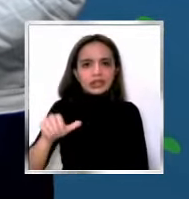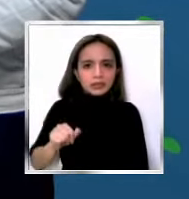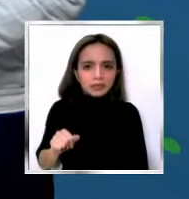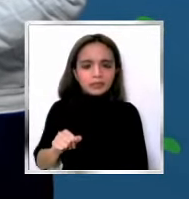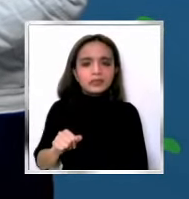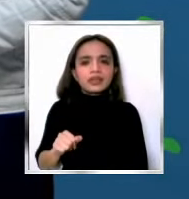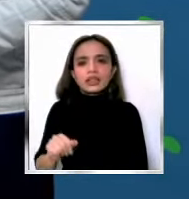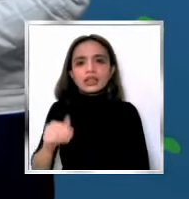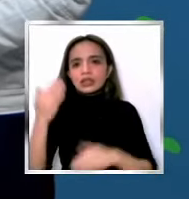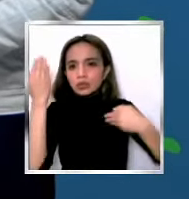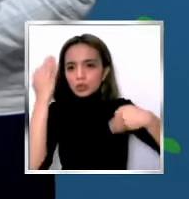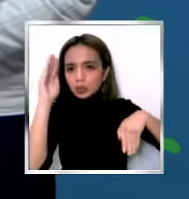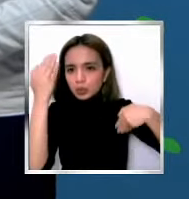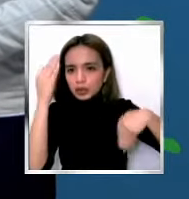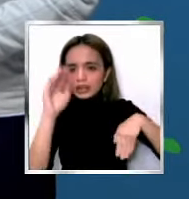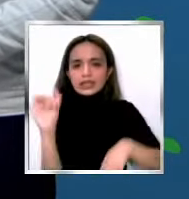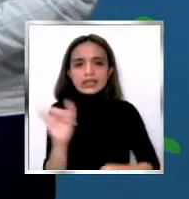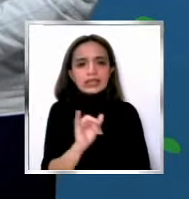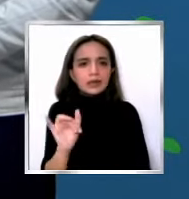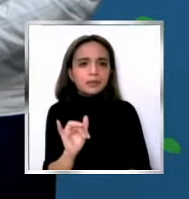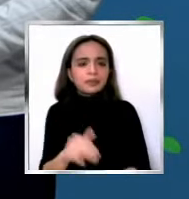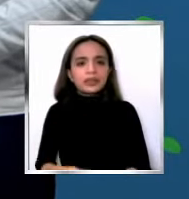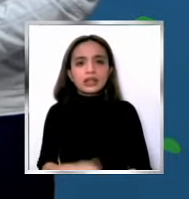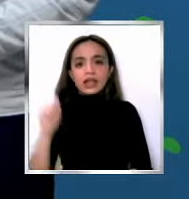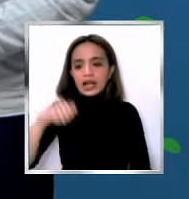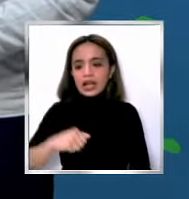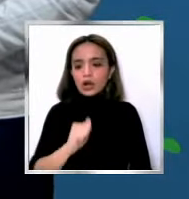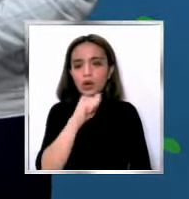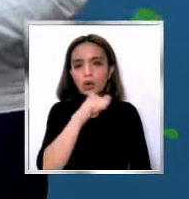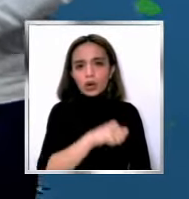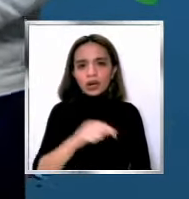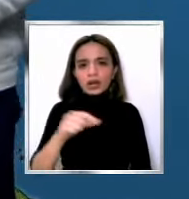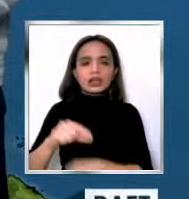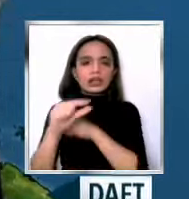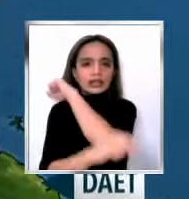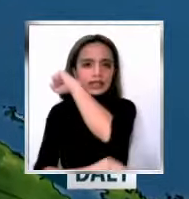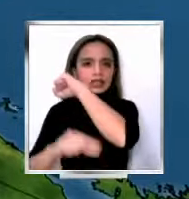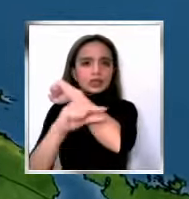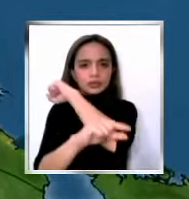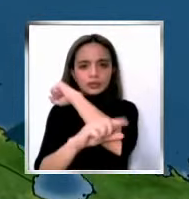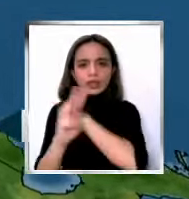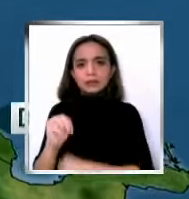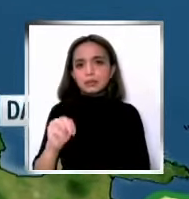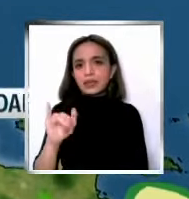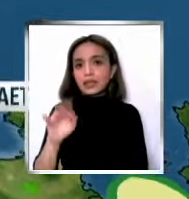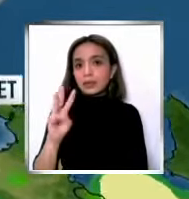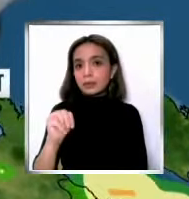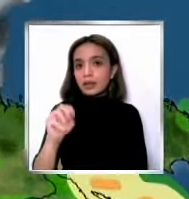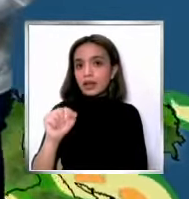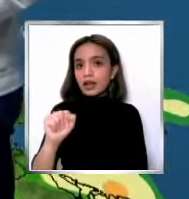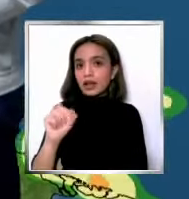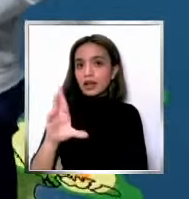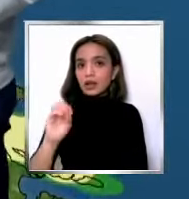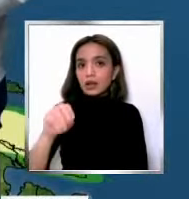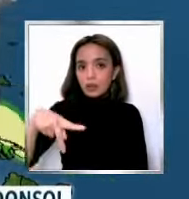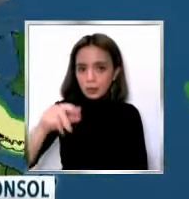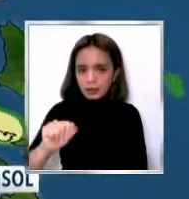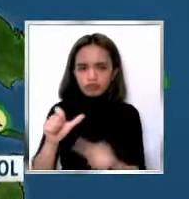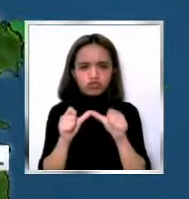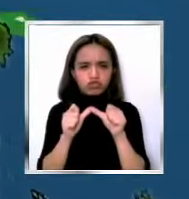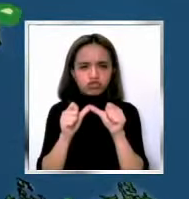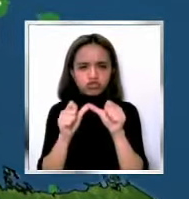Cordillera, maging sa mga probinsya ng Aurora, Quezon at Mimaropa. Magpapatuloy yan hanggang sa hapon at kasama na ang